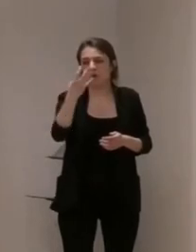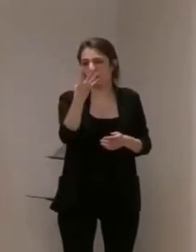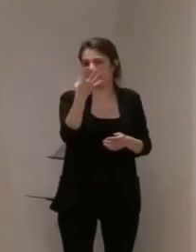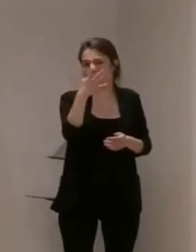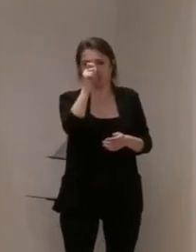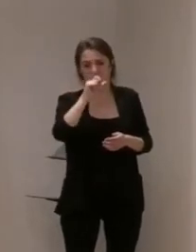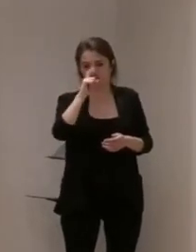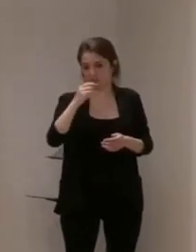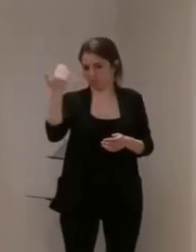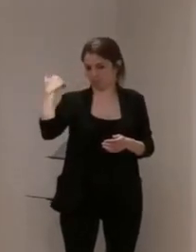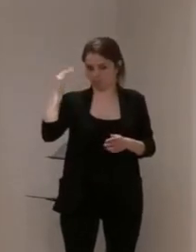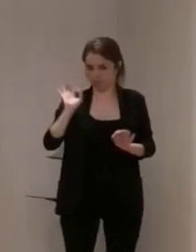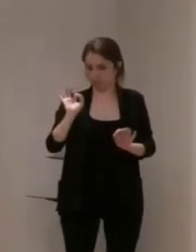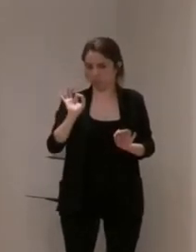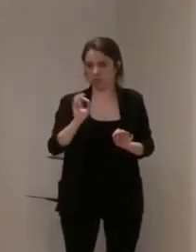perquè ja ha passat molts anys,